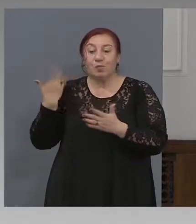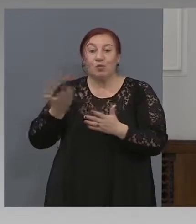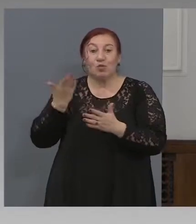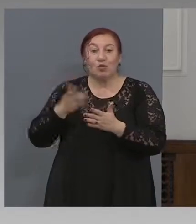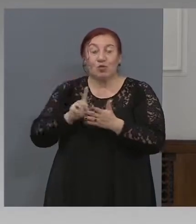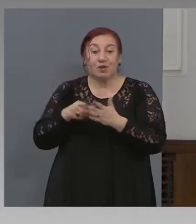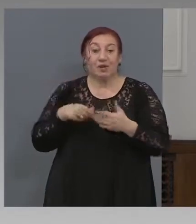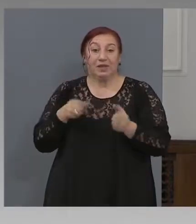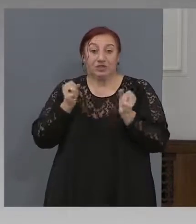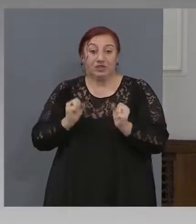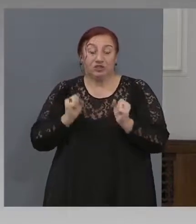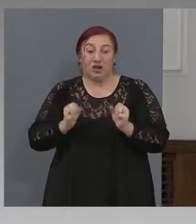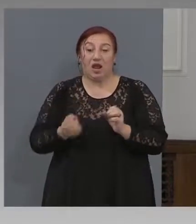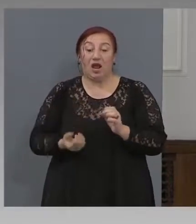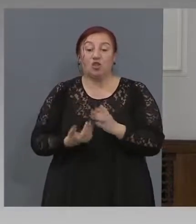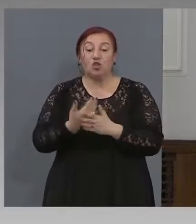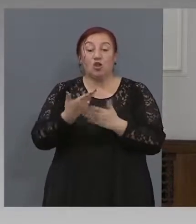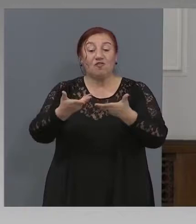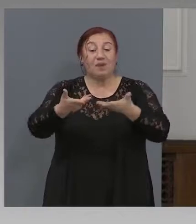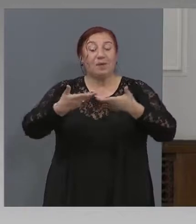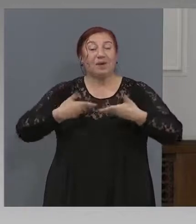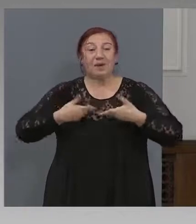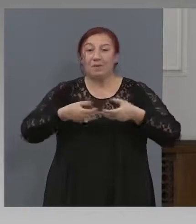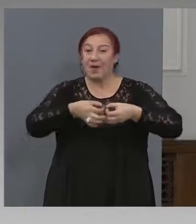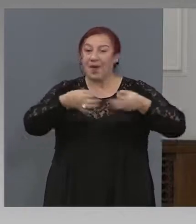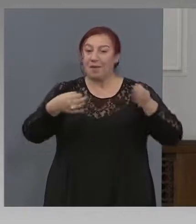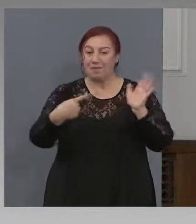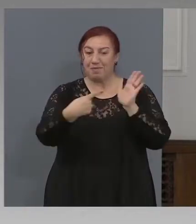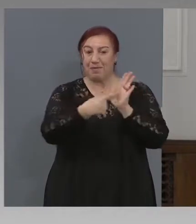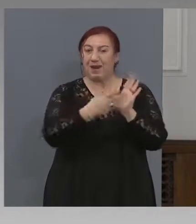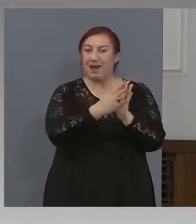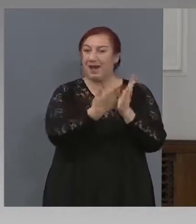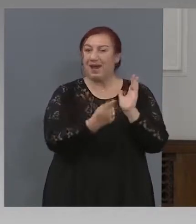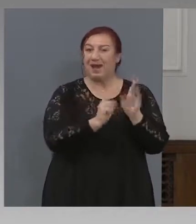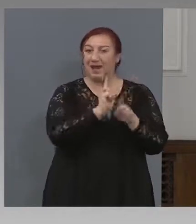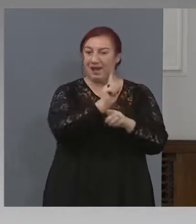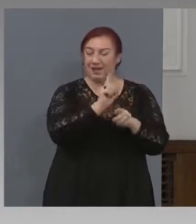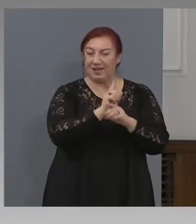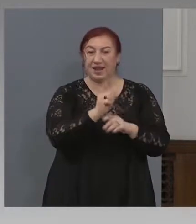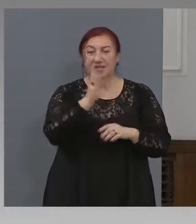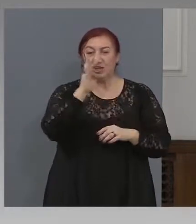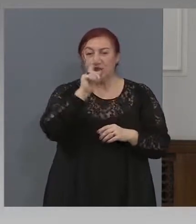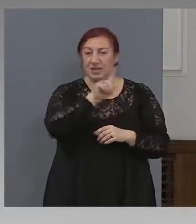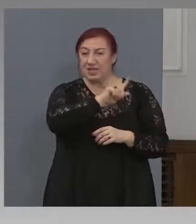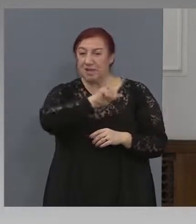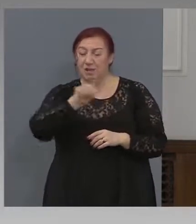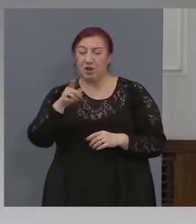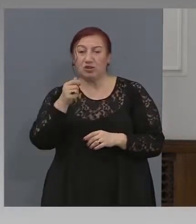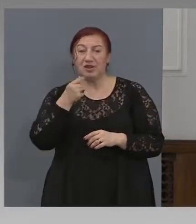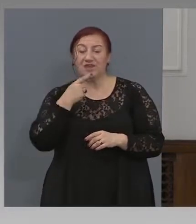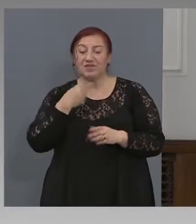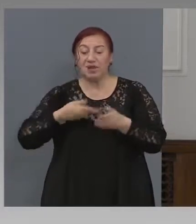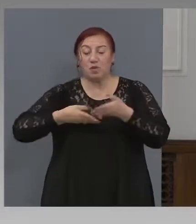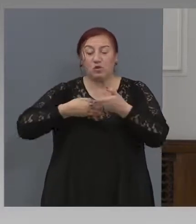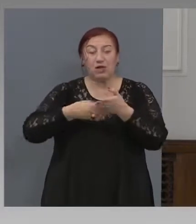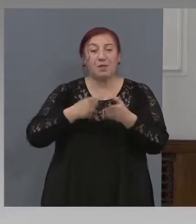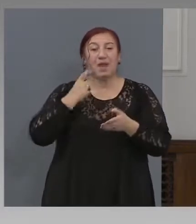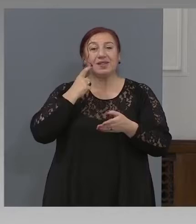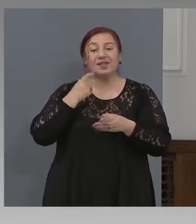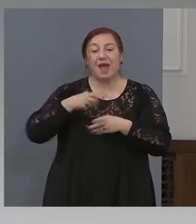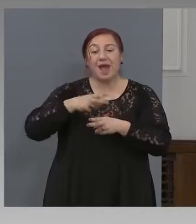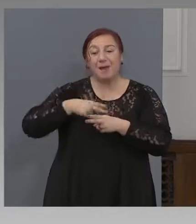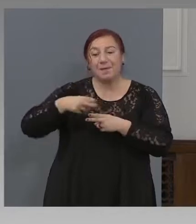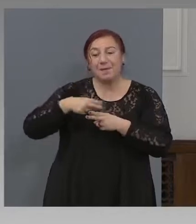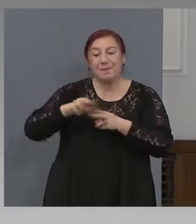дългоочакван нов прием по мярка 11, по която насочихме 40 милиона евро за подкрепа на биопроизводството, както и така